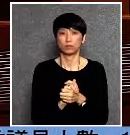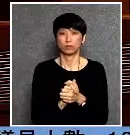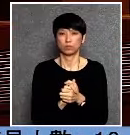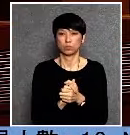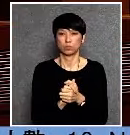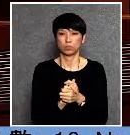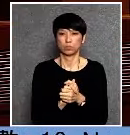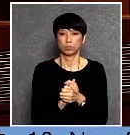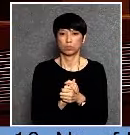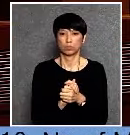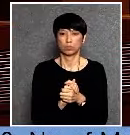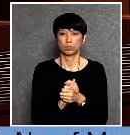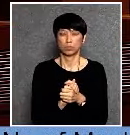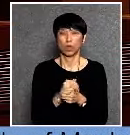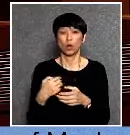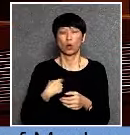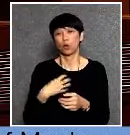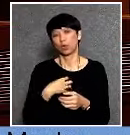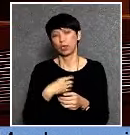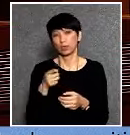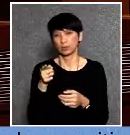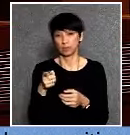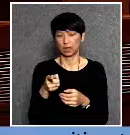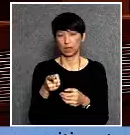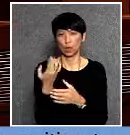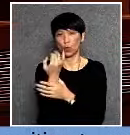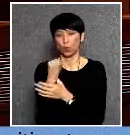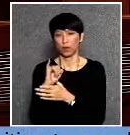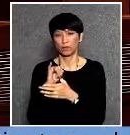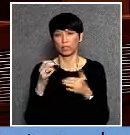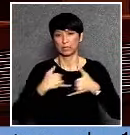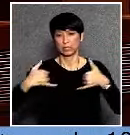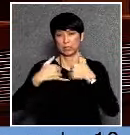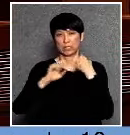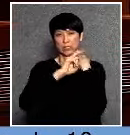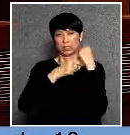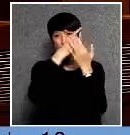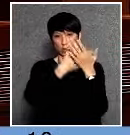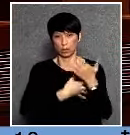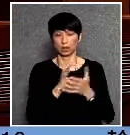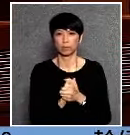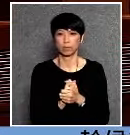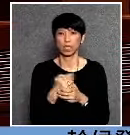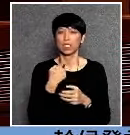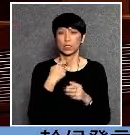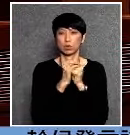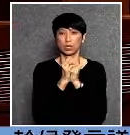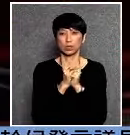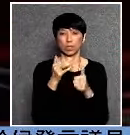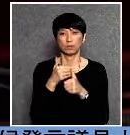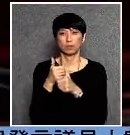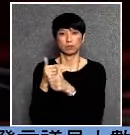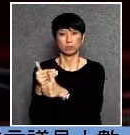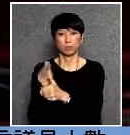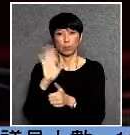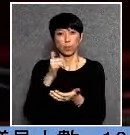否則咧，我哋認為咧你係違反議事規則，我要要求你離開嘅。所以你不要再起